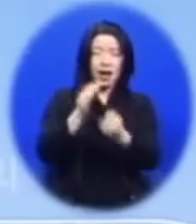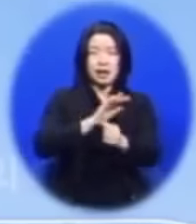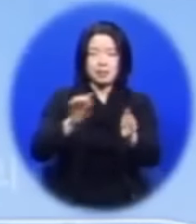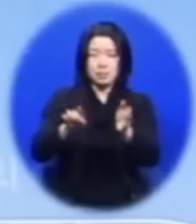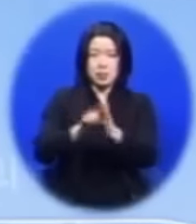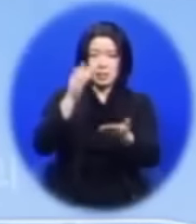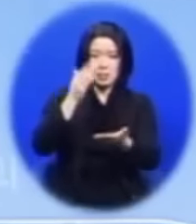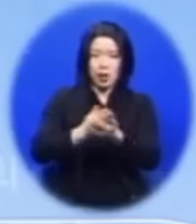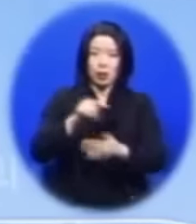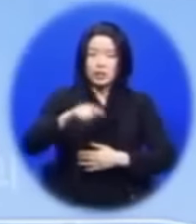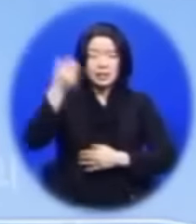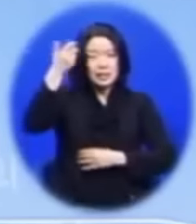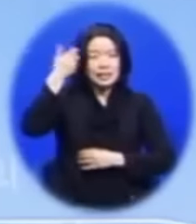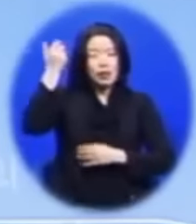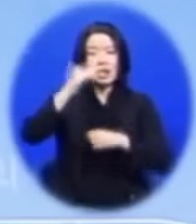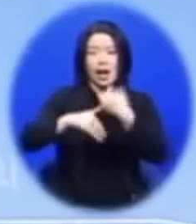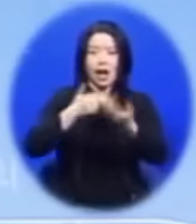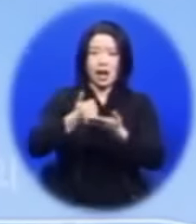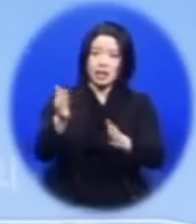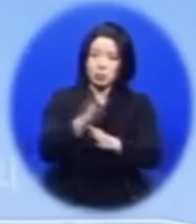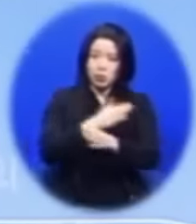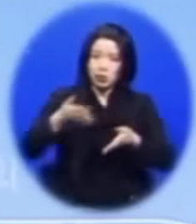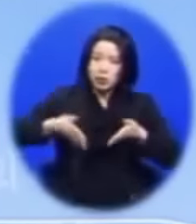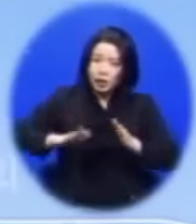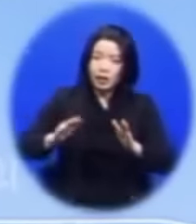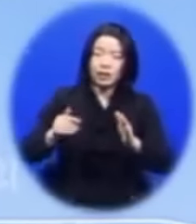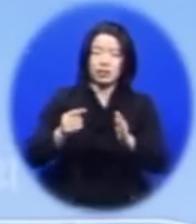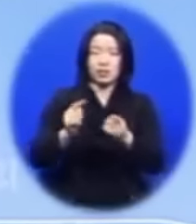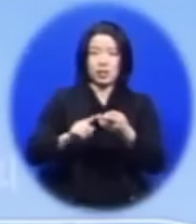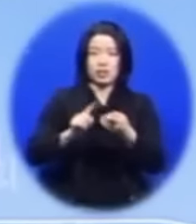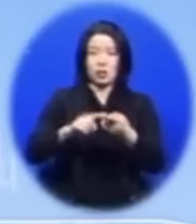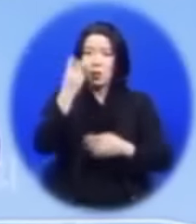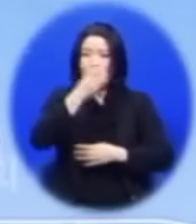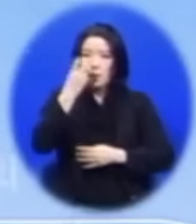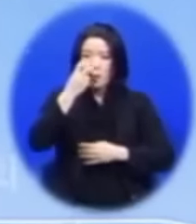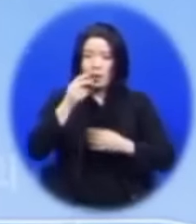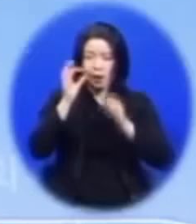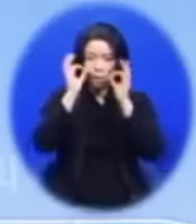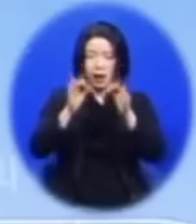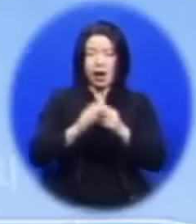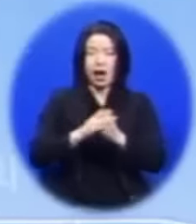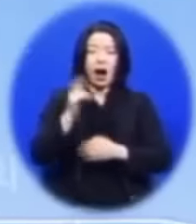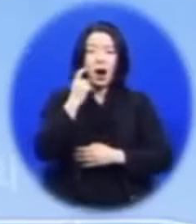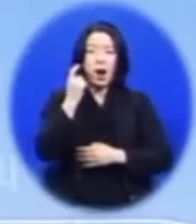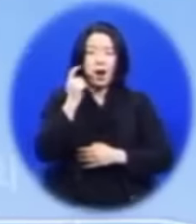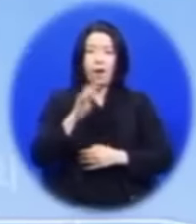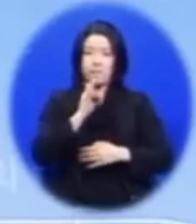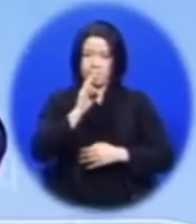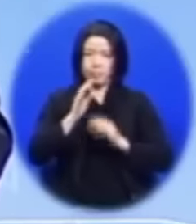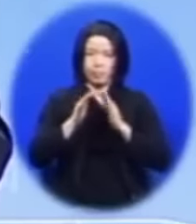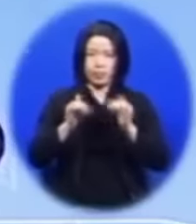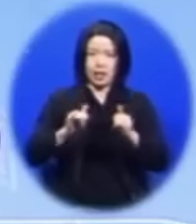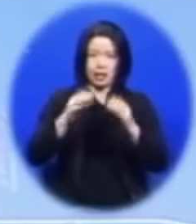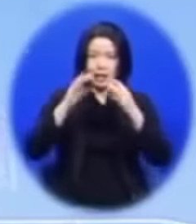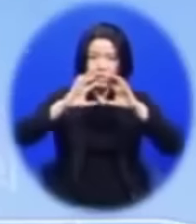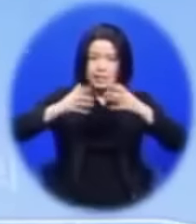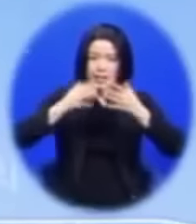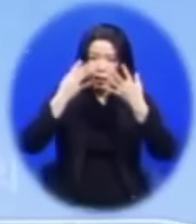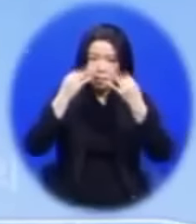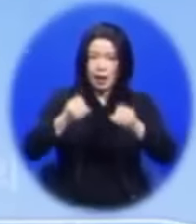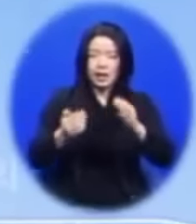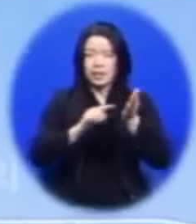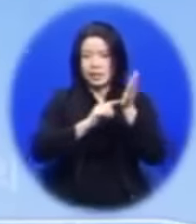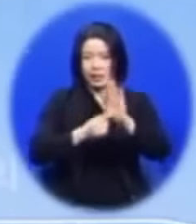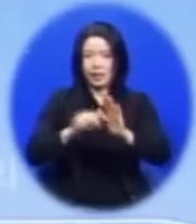그 영들이 하나님에게서 낳는가를 시험하여 보십시오 거짓 예언자가 세상에 많이 나타났기